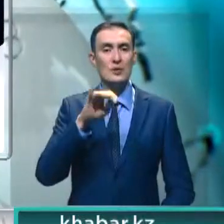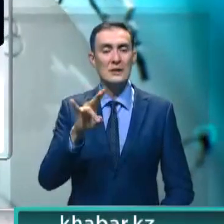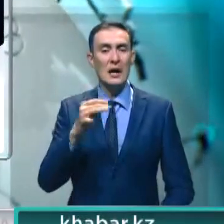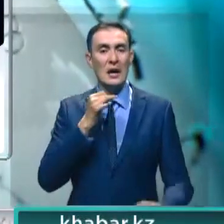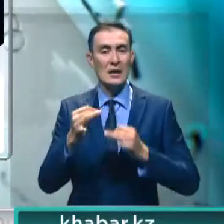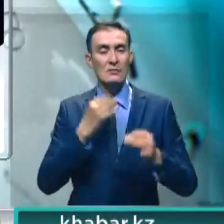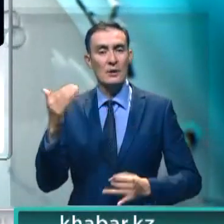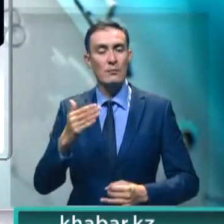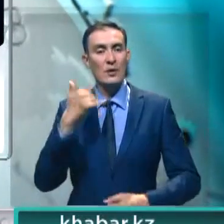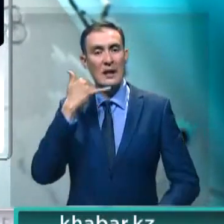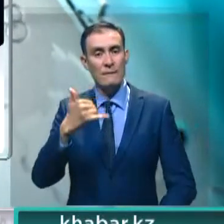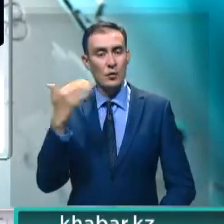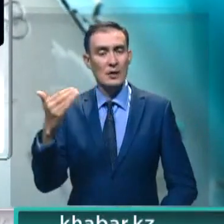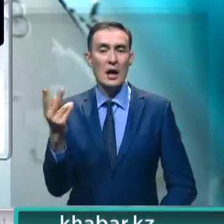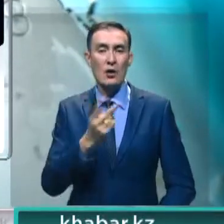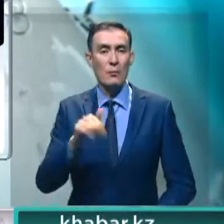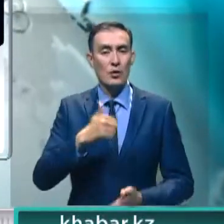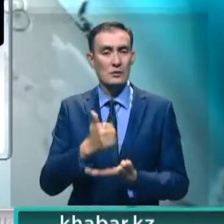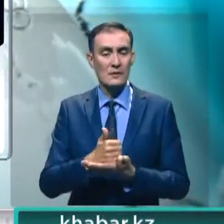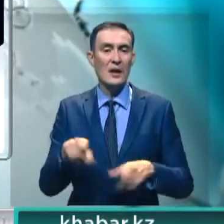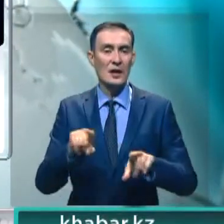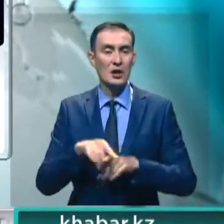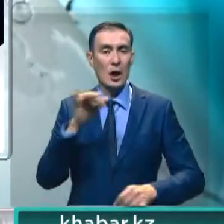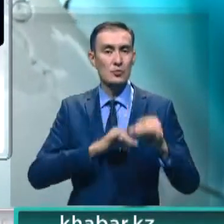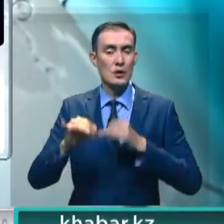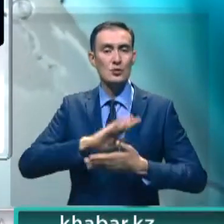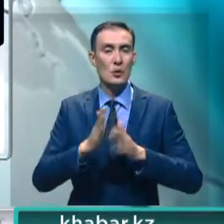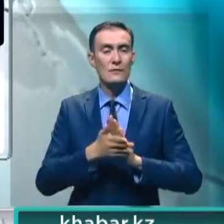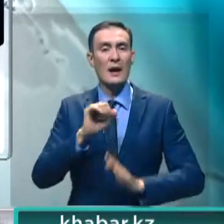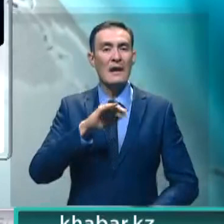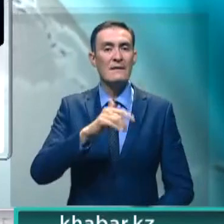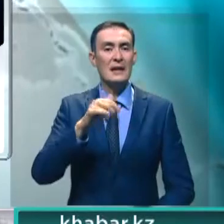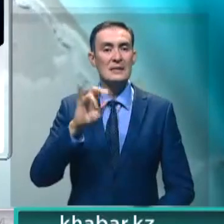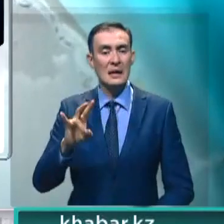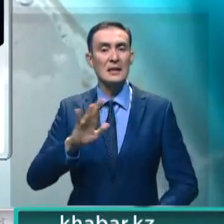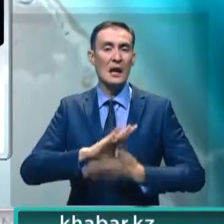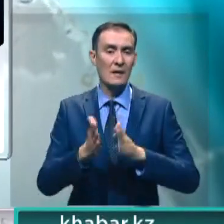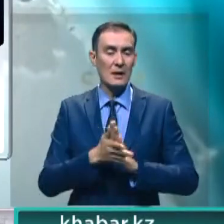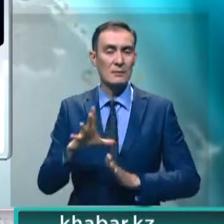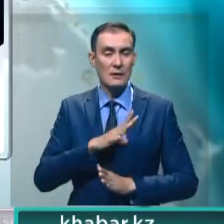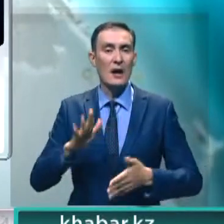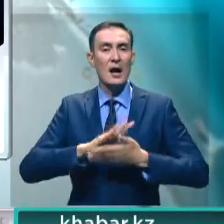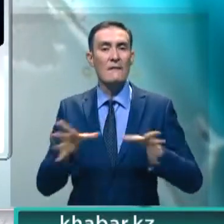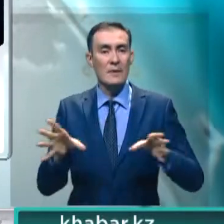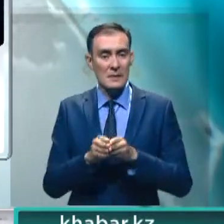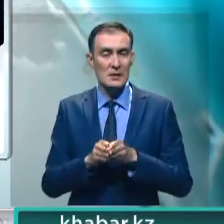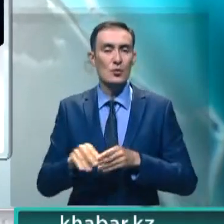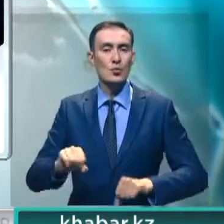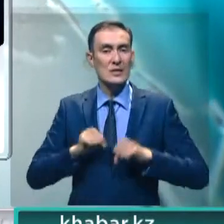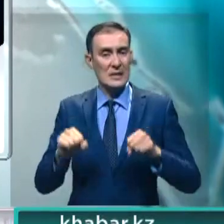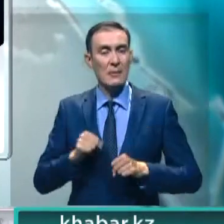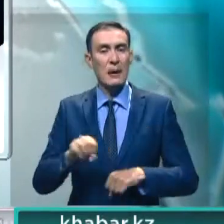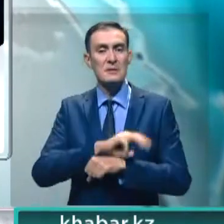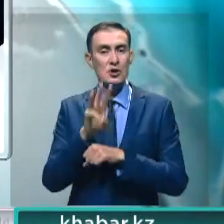Разговор состоялся по телефону. Лидеры двух государств также обсудили ситуацию в Афганистане и договорились координировать совместные усилия